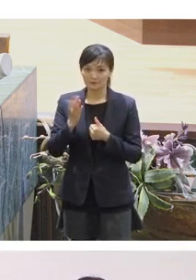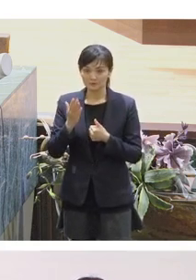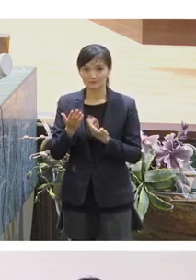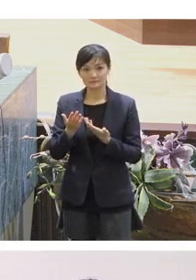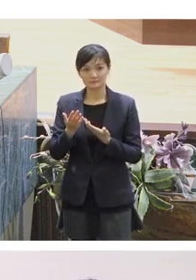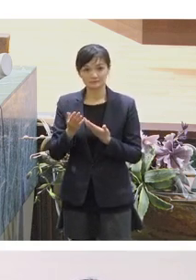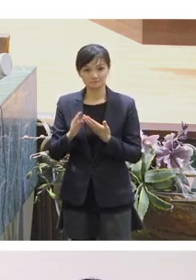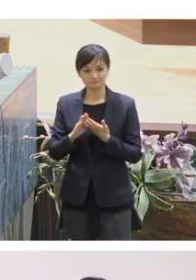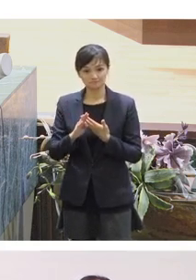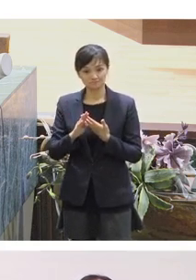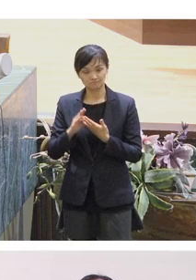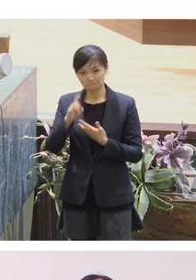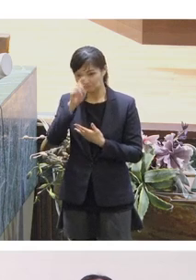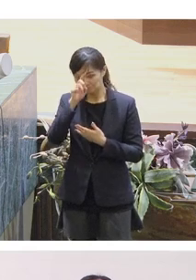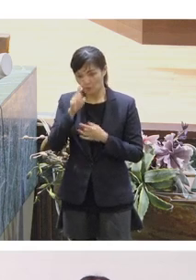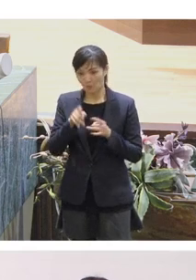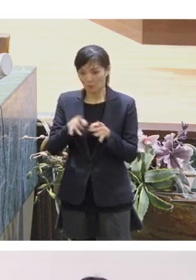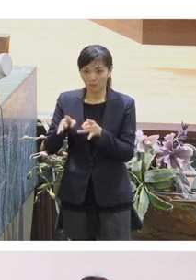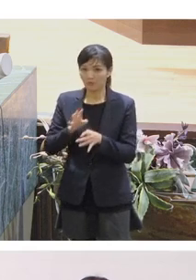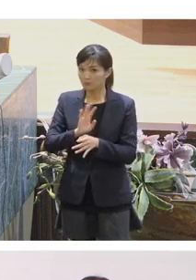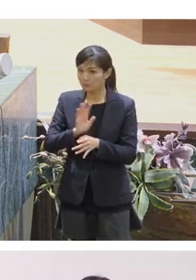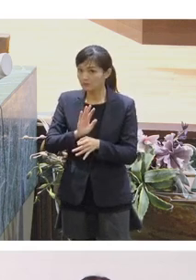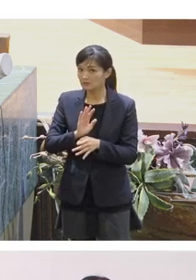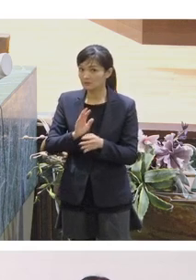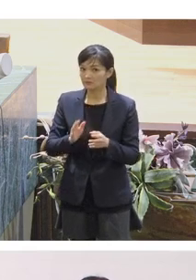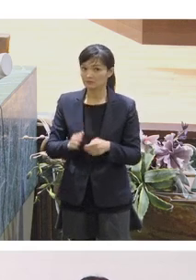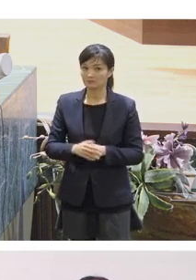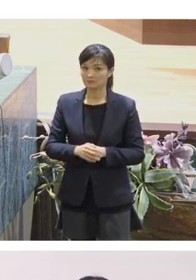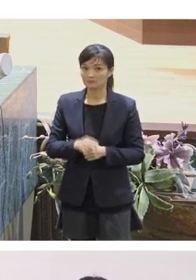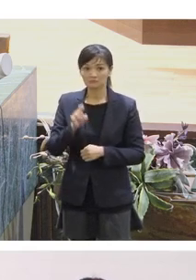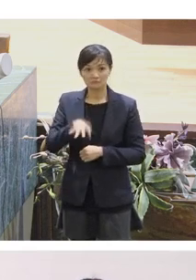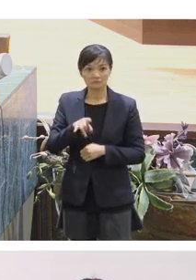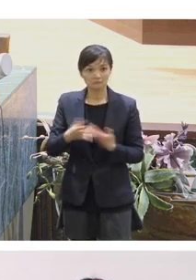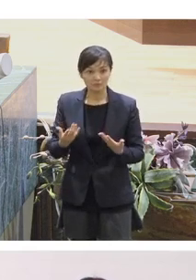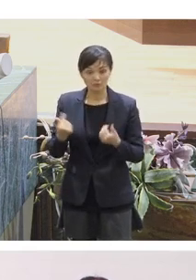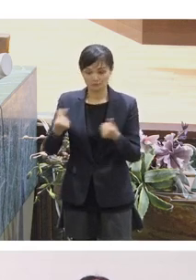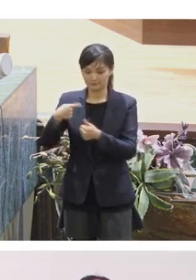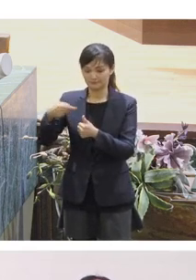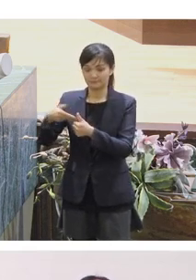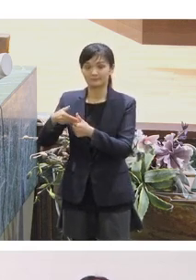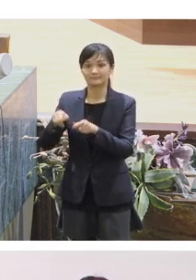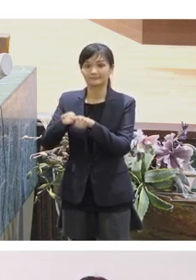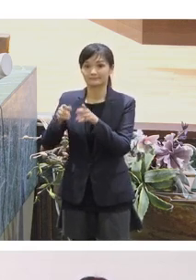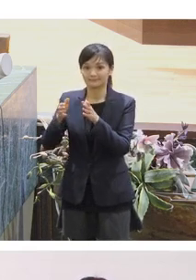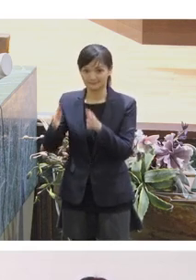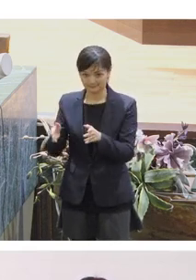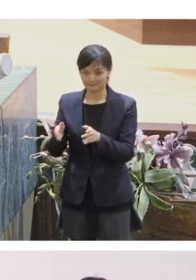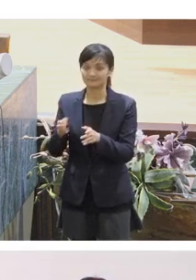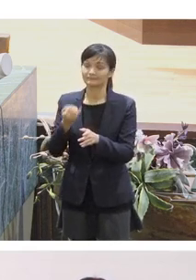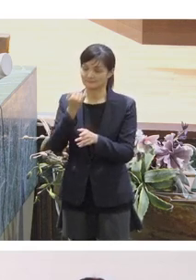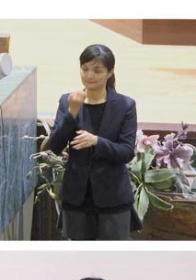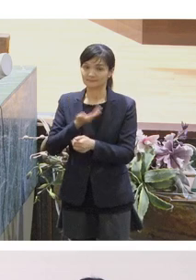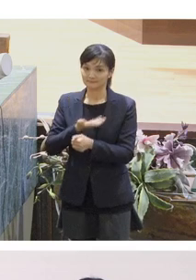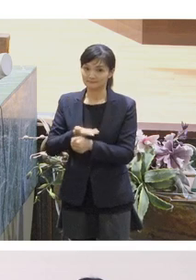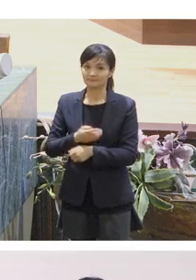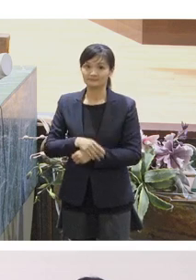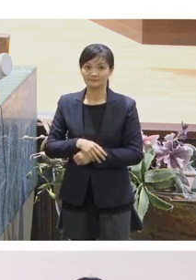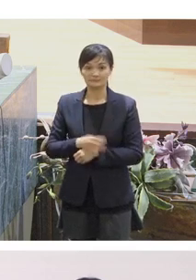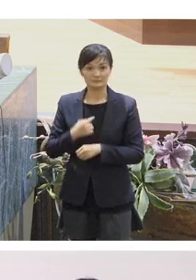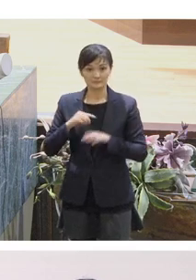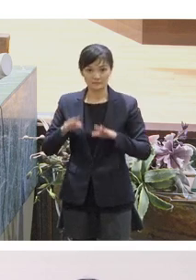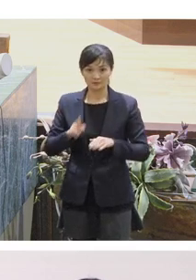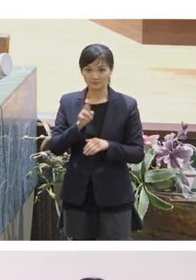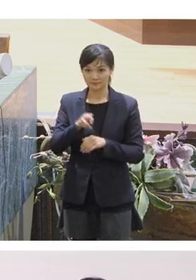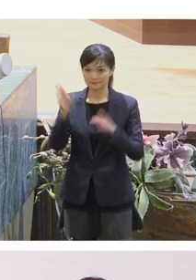征的空间。那这部分也是为什么像Join 平台，或者是说我们现在正在请那个资